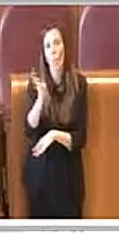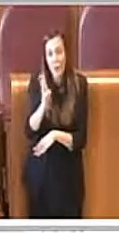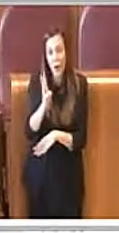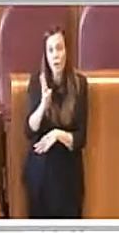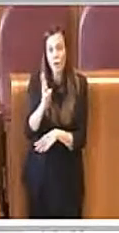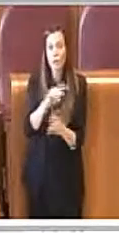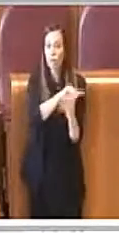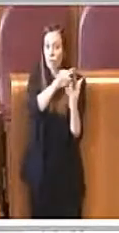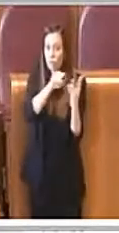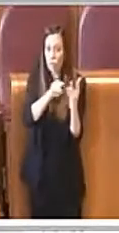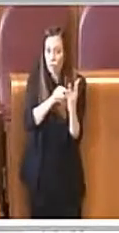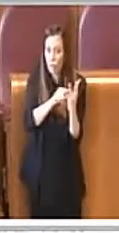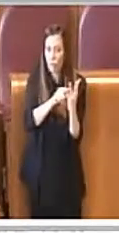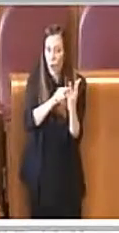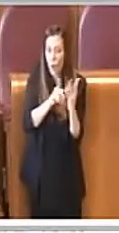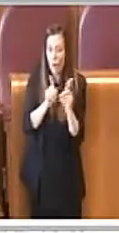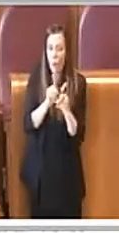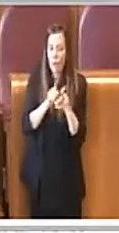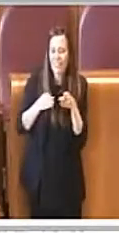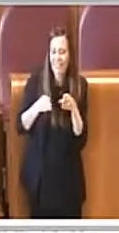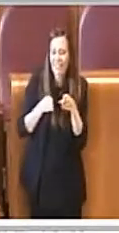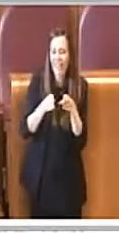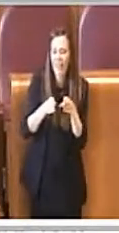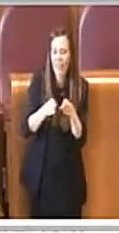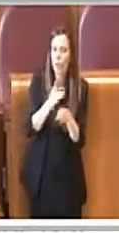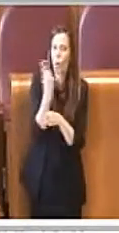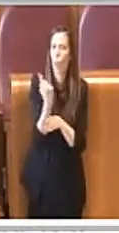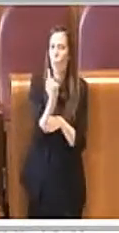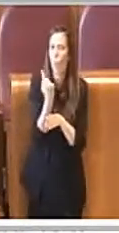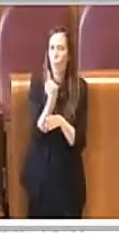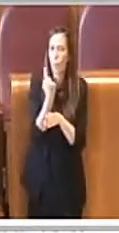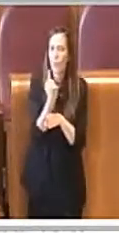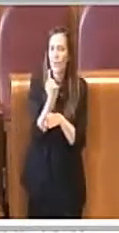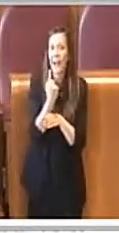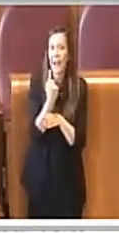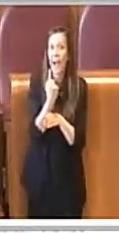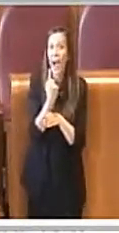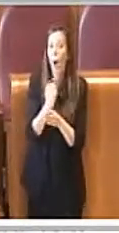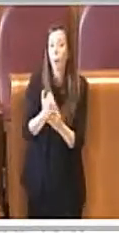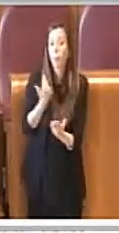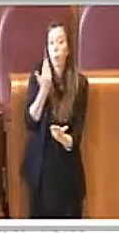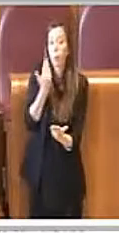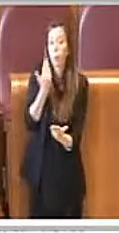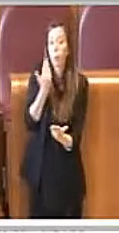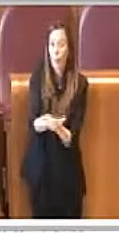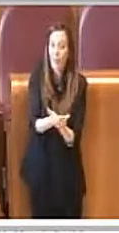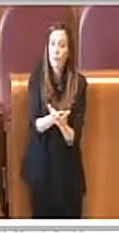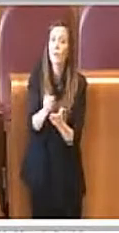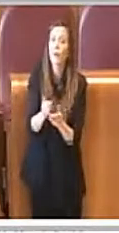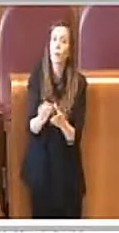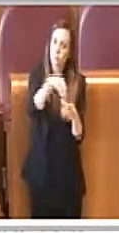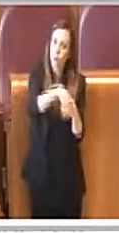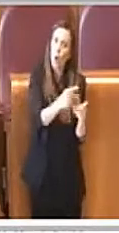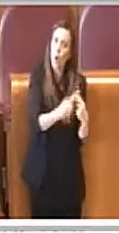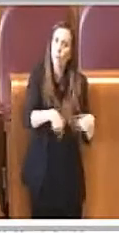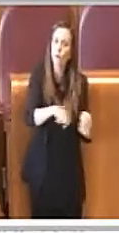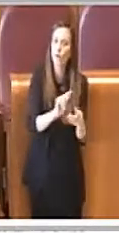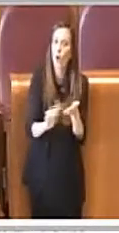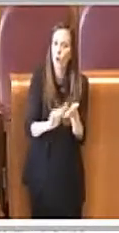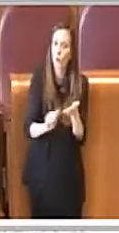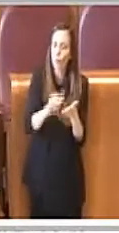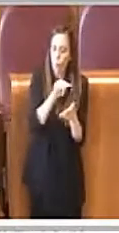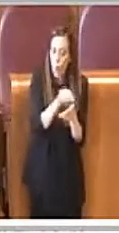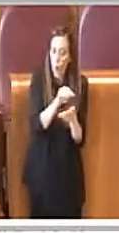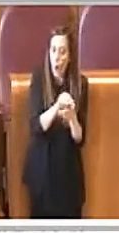stessa direzione. Ecco, i proponenti fanno parte della commissione scuola e sanno perfettamente che la commissione